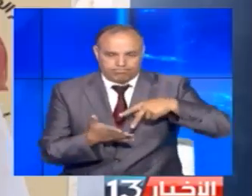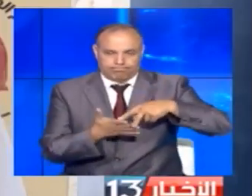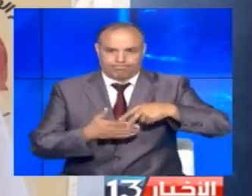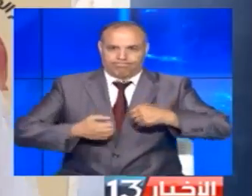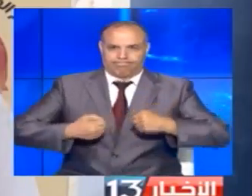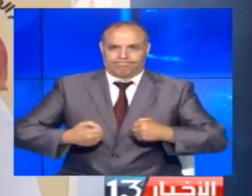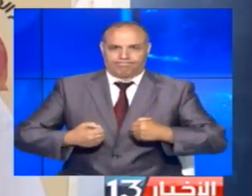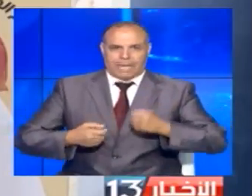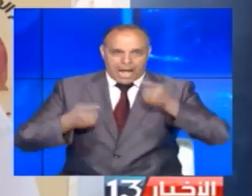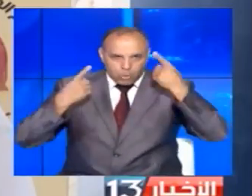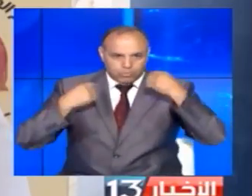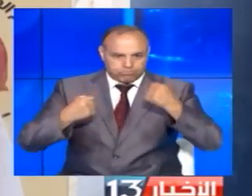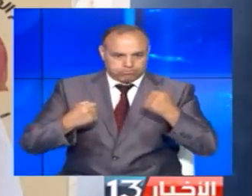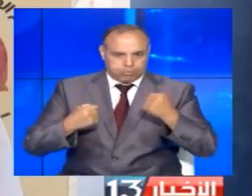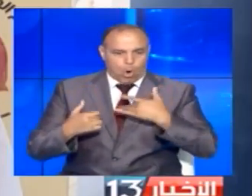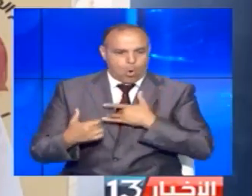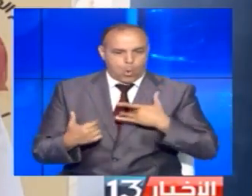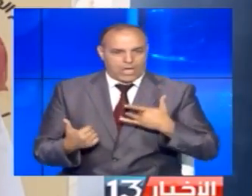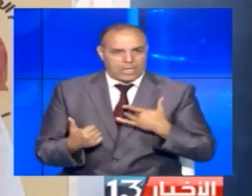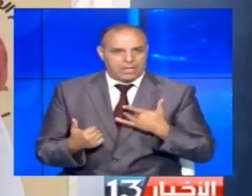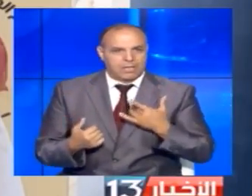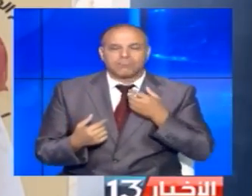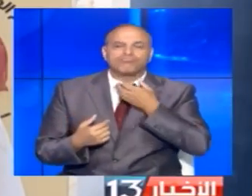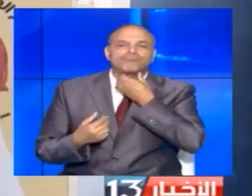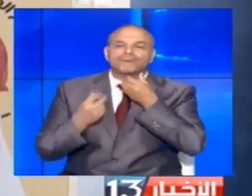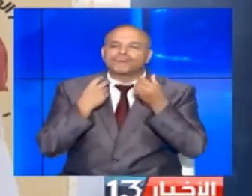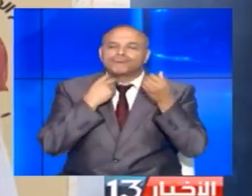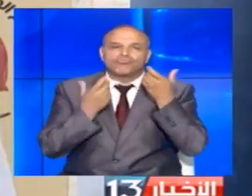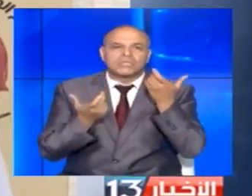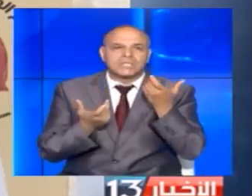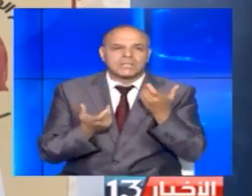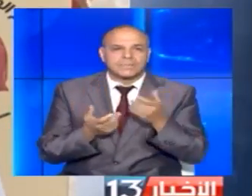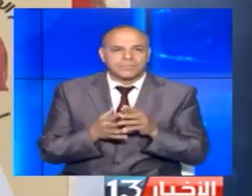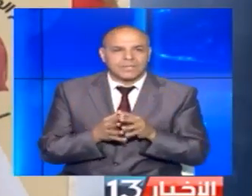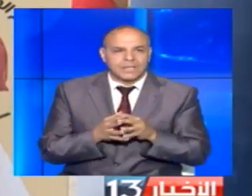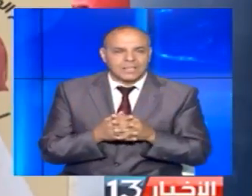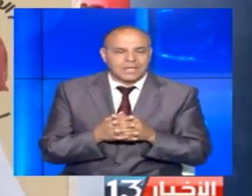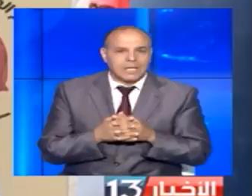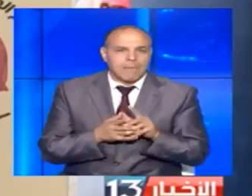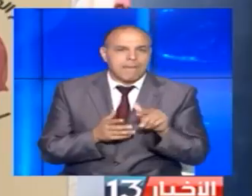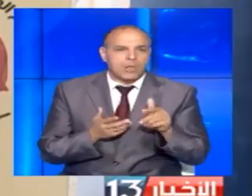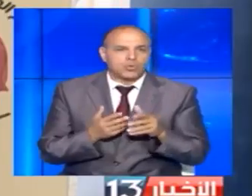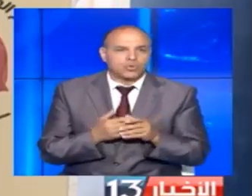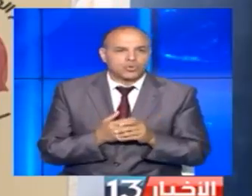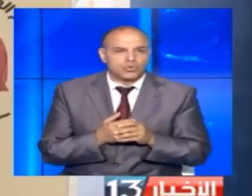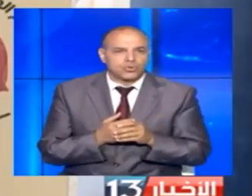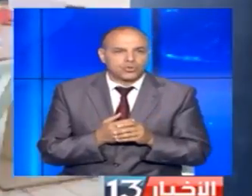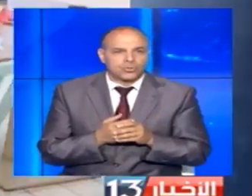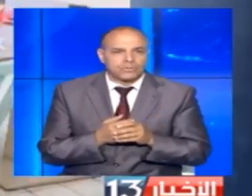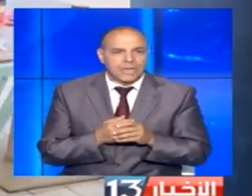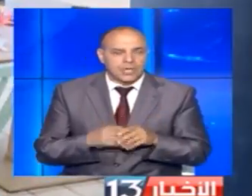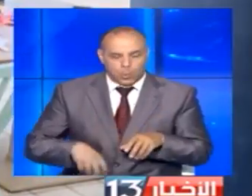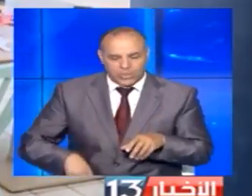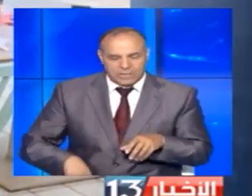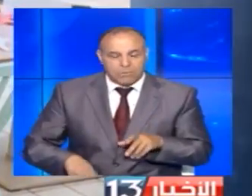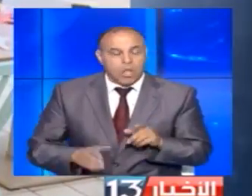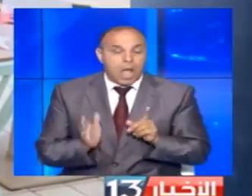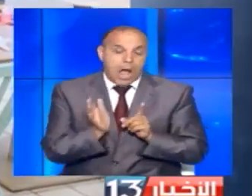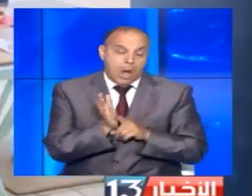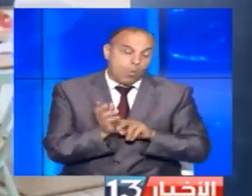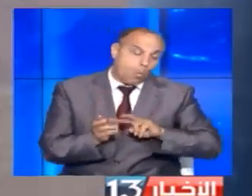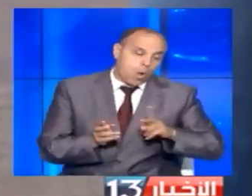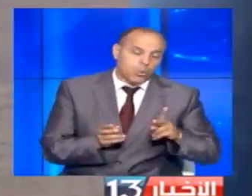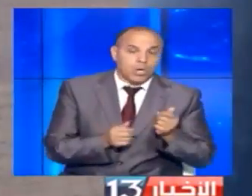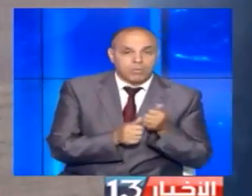تحسه فيف، ما لازمش يكون عنده كعابر دي نودول مثلا لهنا وإلا وين الليكويس. شروط أخرى